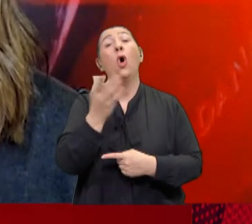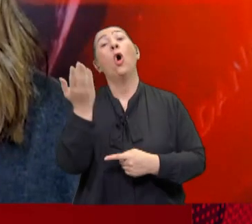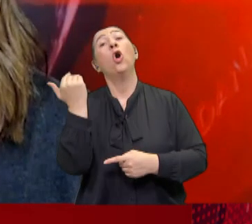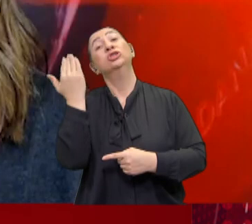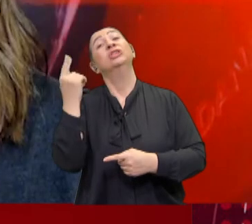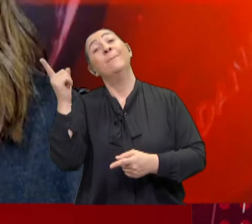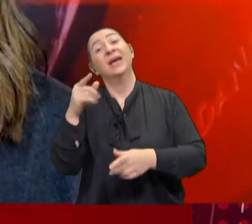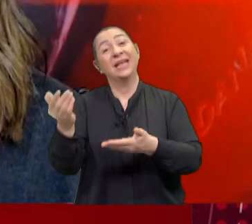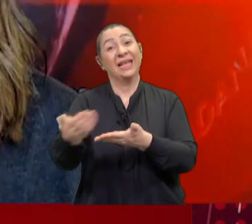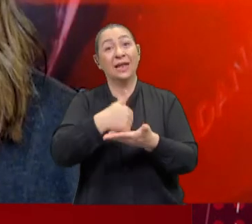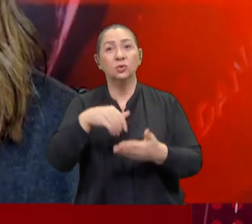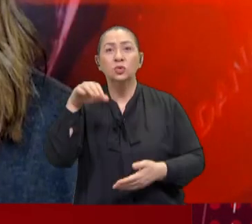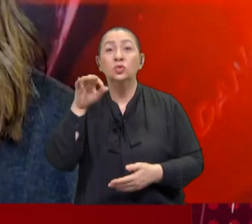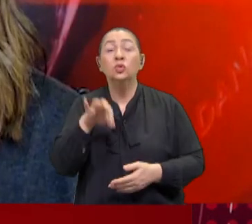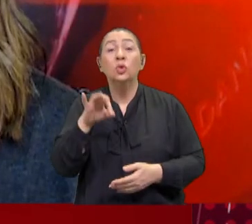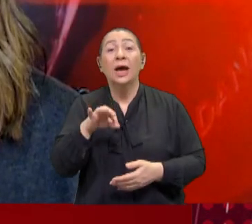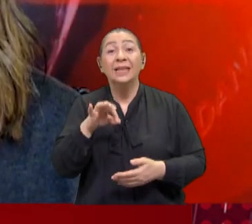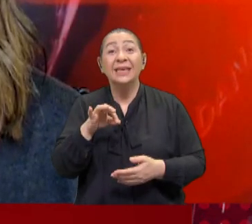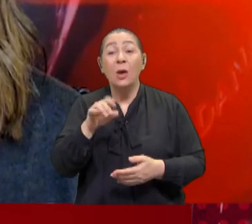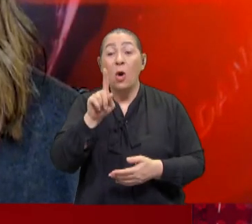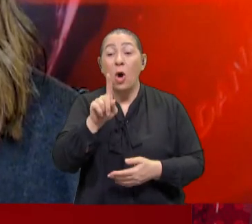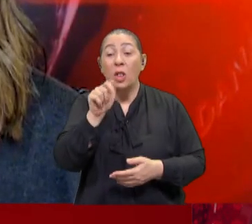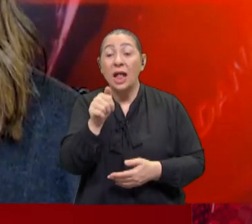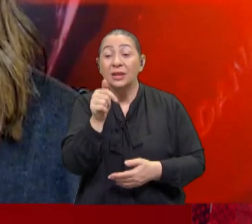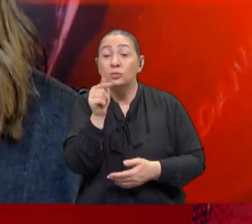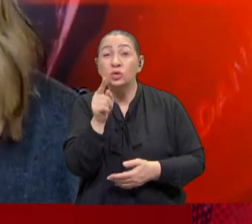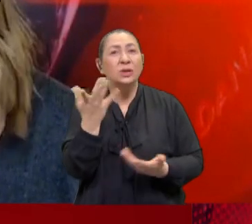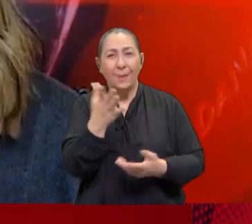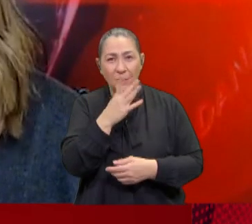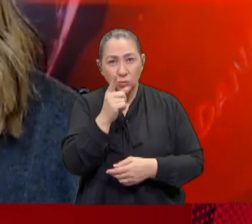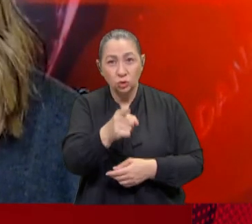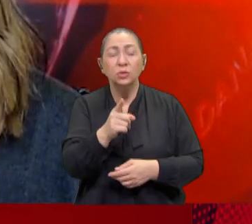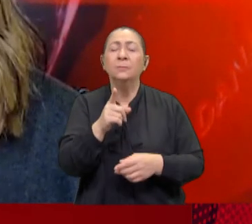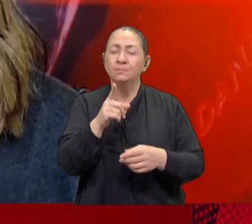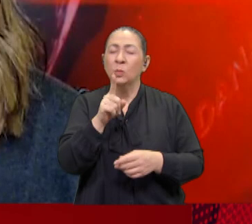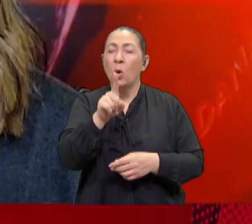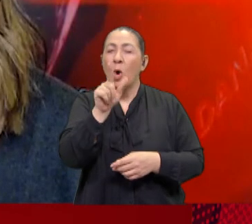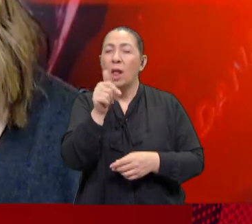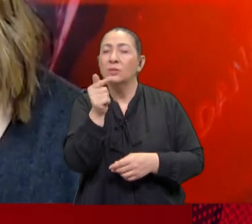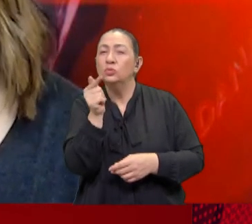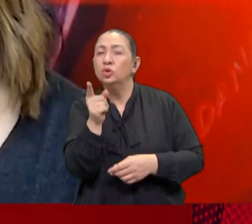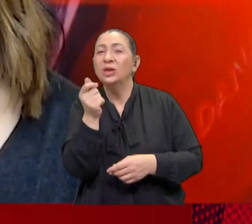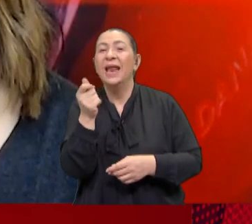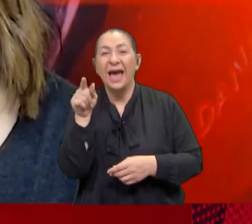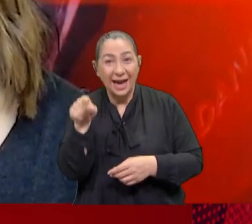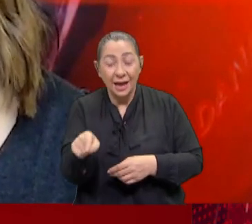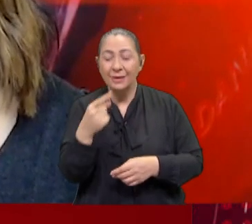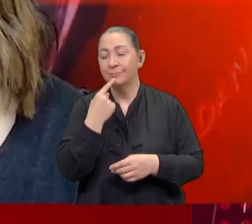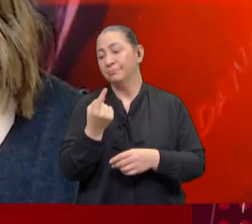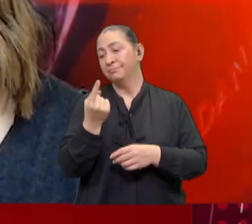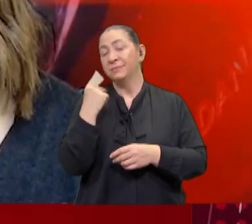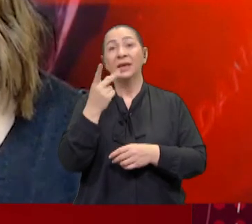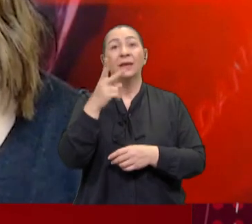zamanki gelirdi. Gülşah Hanım, şu andaki 16,5 lira ne biliyor musunuz? Muhtemelen 16,5 lirayla veya geçen